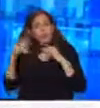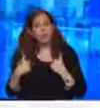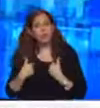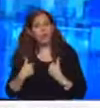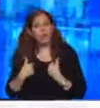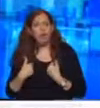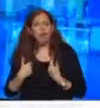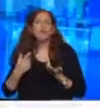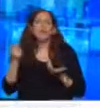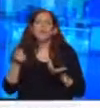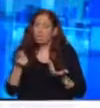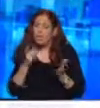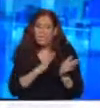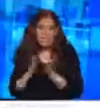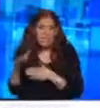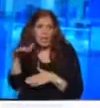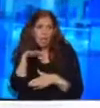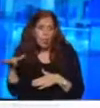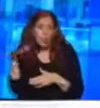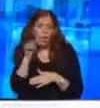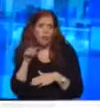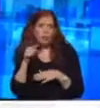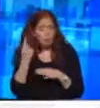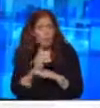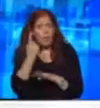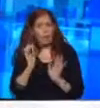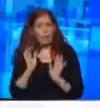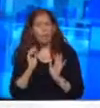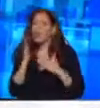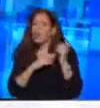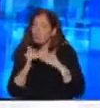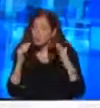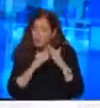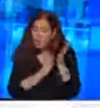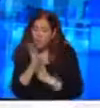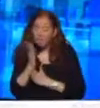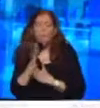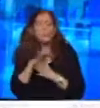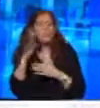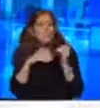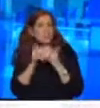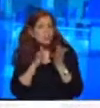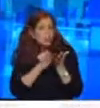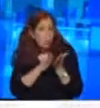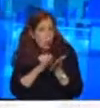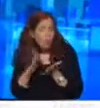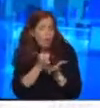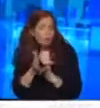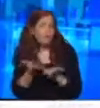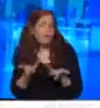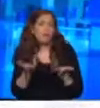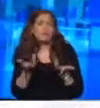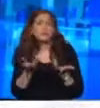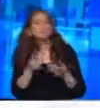אצלו פעמיים, תסדיר את שכונת נתיב האבות אחת ולתמיד, תבנה לנו בתי קבע, תבנה שכונת קבע, מה שהועבר באהבה, הוא עבר... הוא ובנט